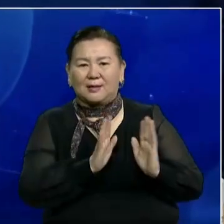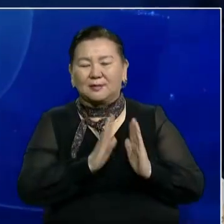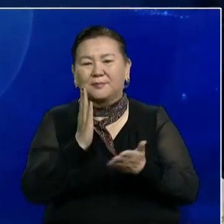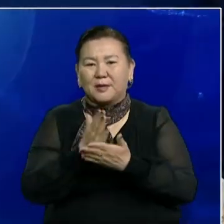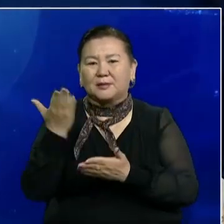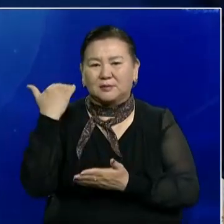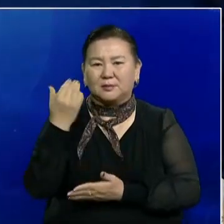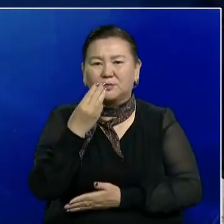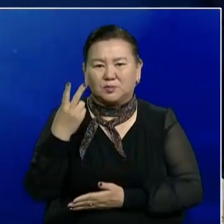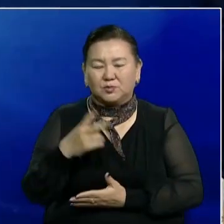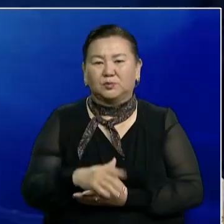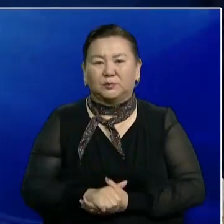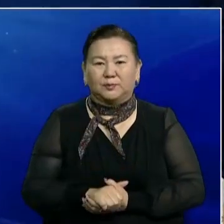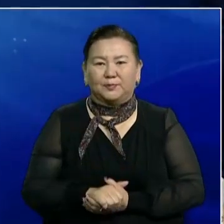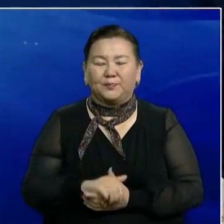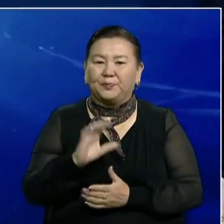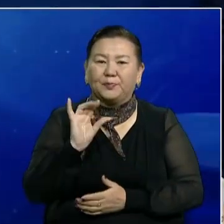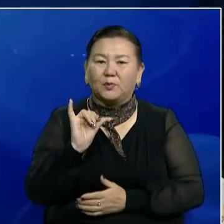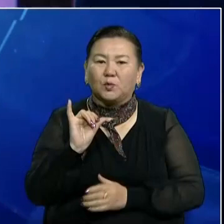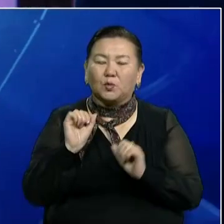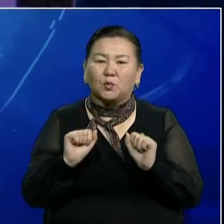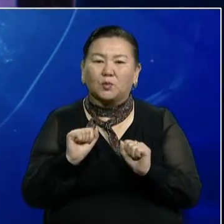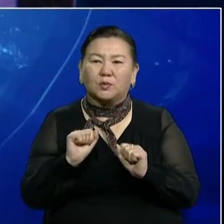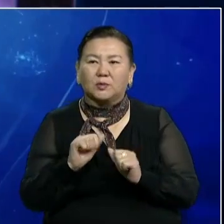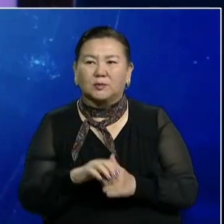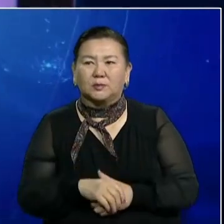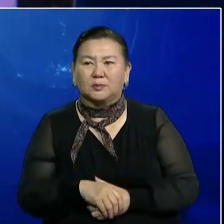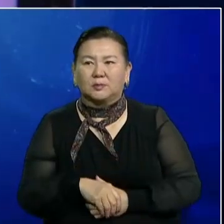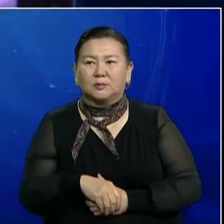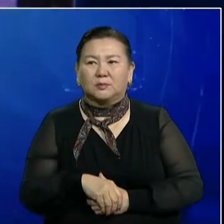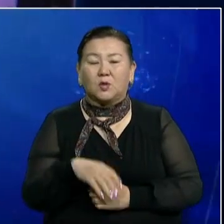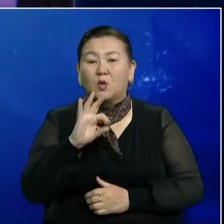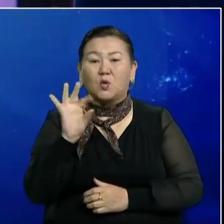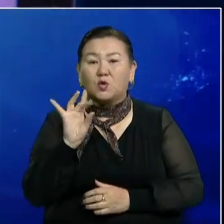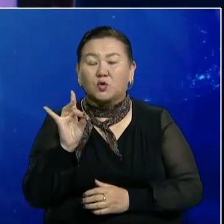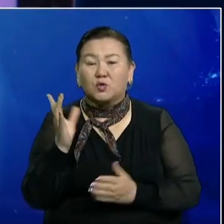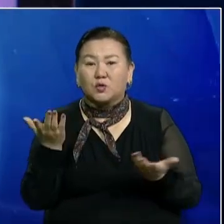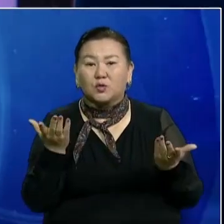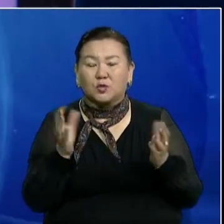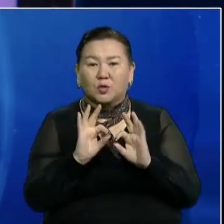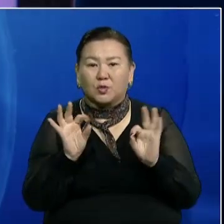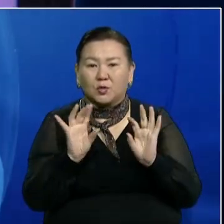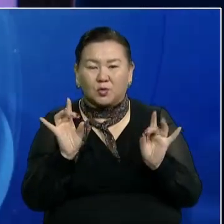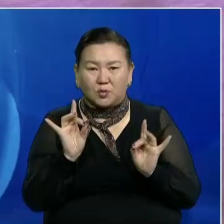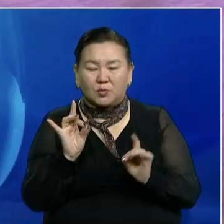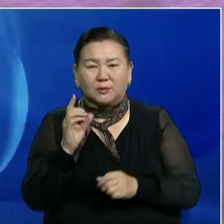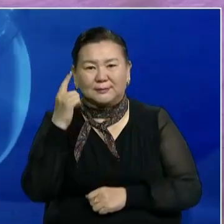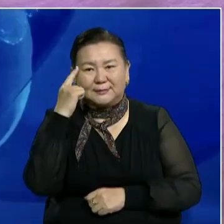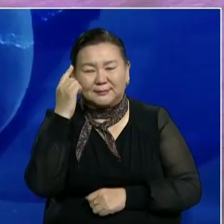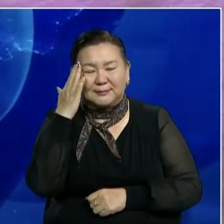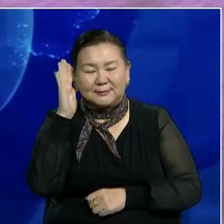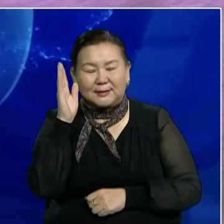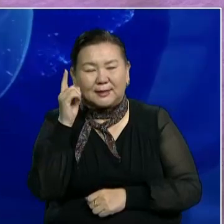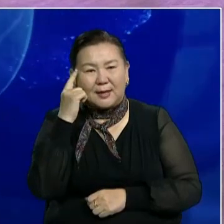байсан шүү тий. Тэр үүн дээрээс бас ерөнхийдөө нэлийн толгуурсан болов гэж бодчих. Өөр юу юм бол? За өөр яг энэ санаа яг